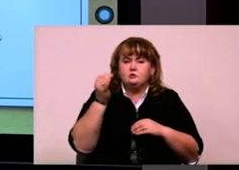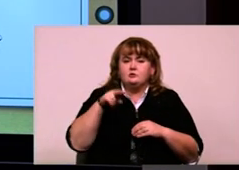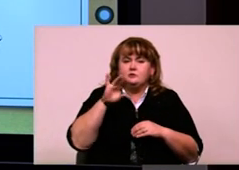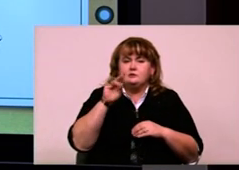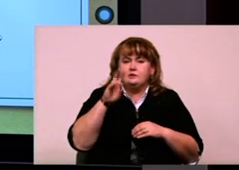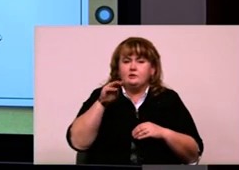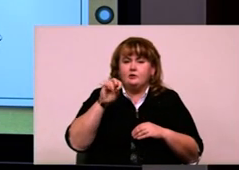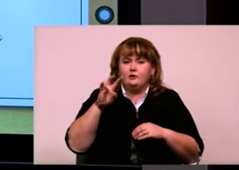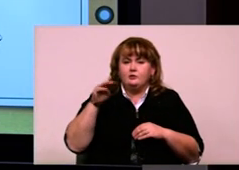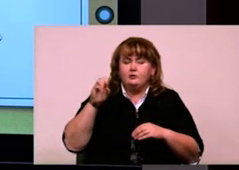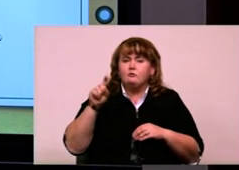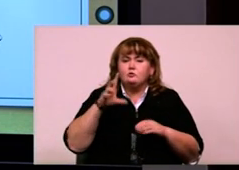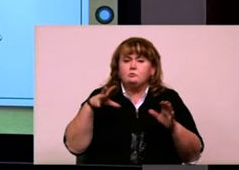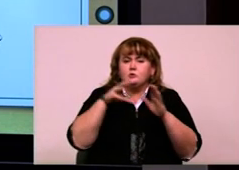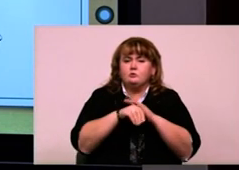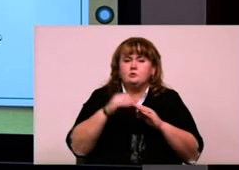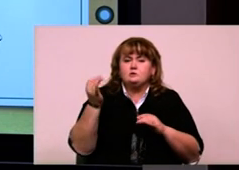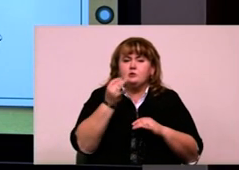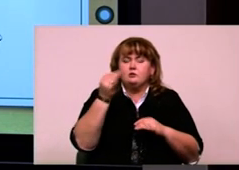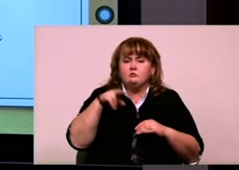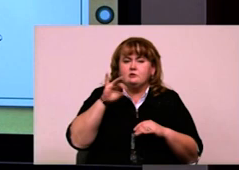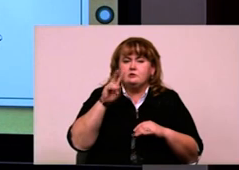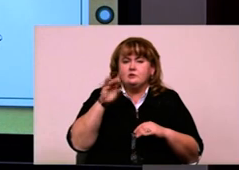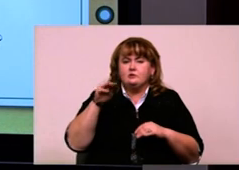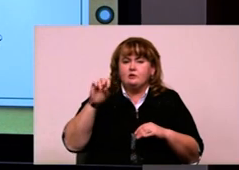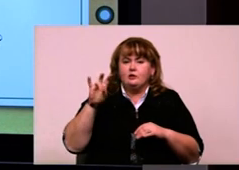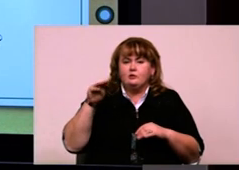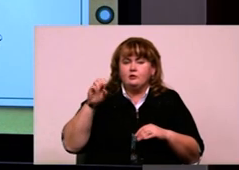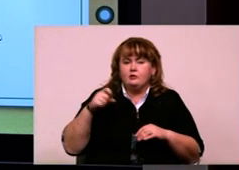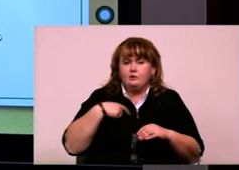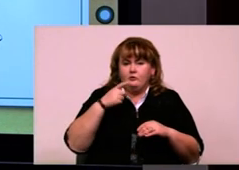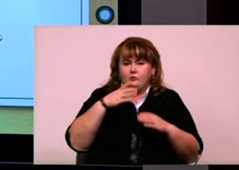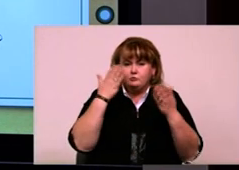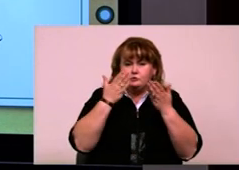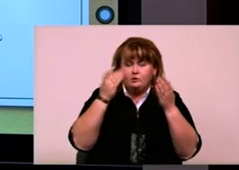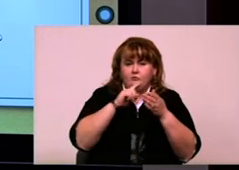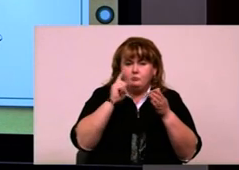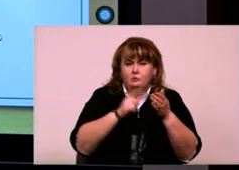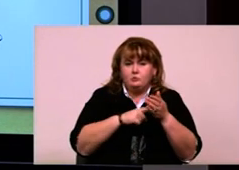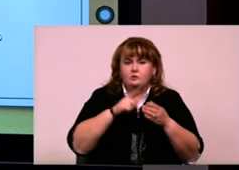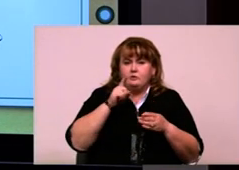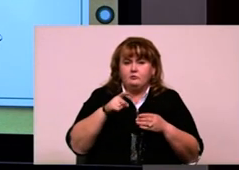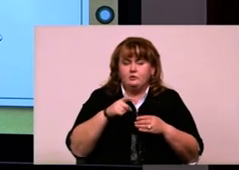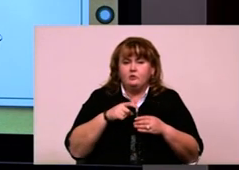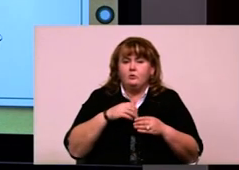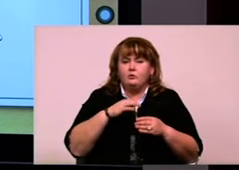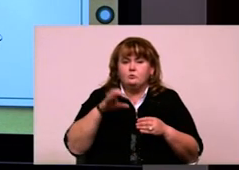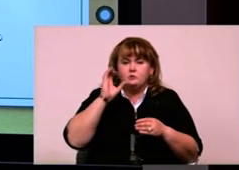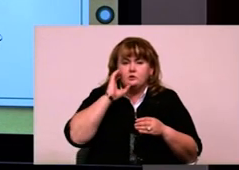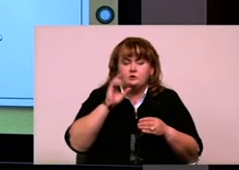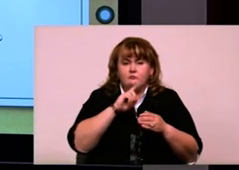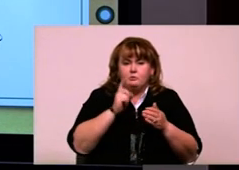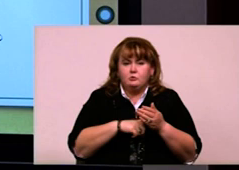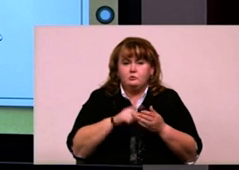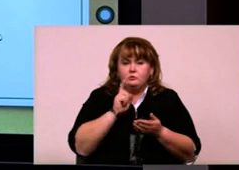диктанта. В чем заключается суть исторического диктанта? Я вам читаю вопросы, а вы, услышав